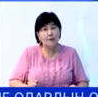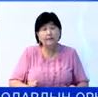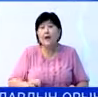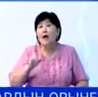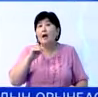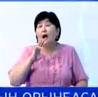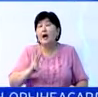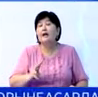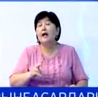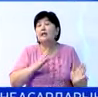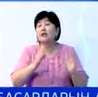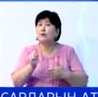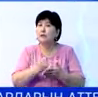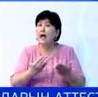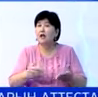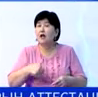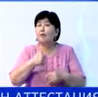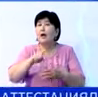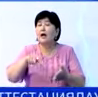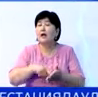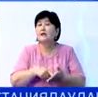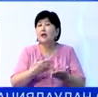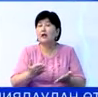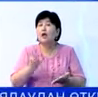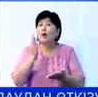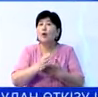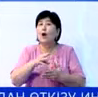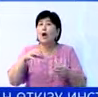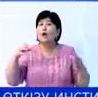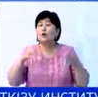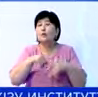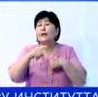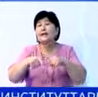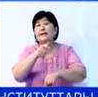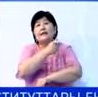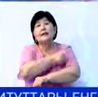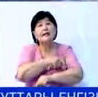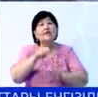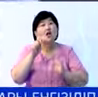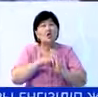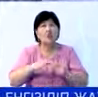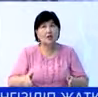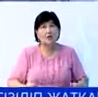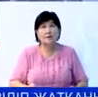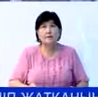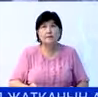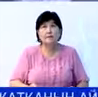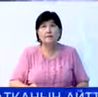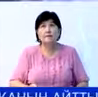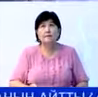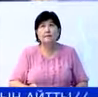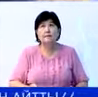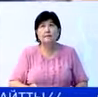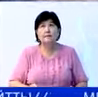Карантин режимы сақталып жатыр ма? Бас шахарымызда құрылған мониторингтік топ кезекті рейтке шықты. Тазарту сау болады ғой? Болды,